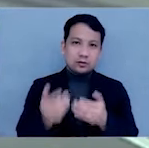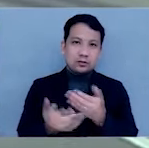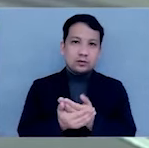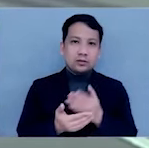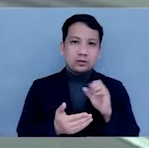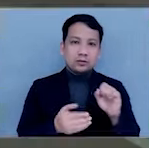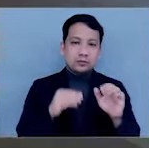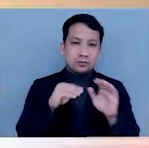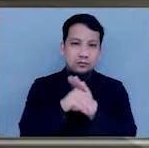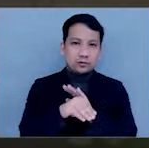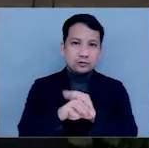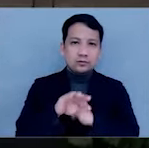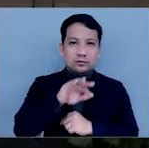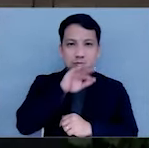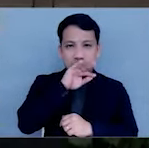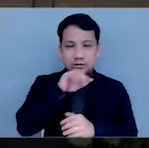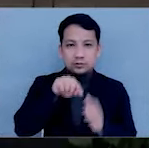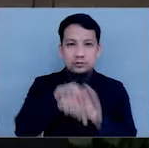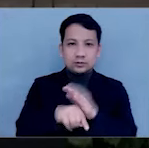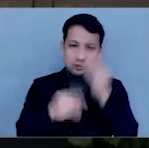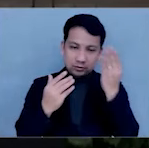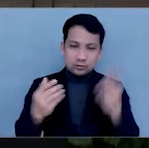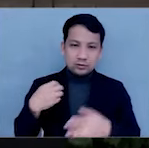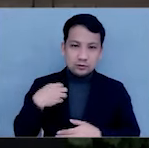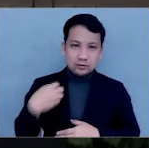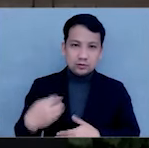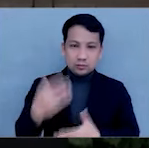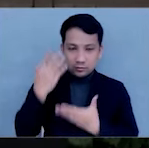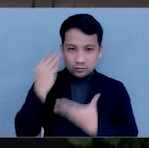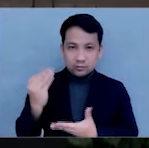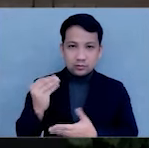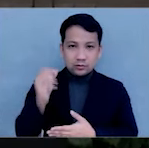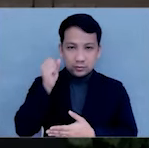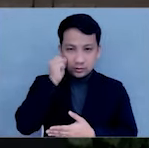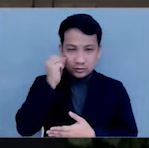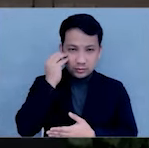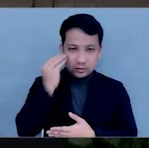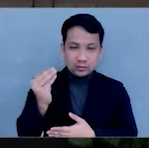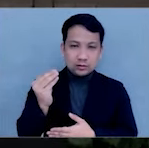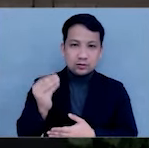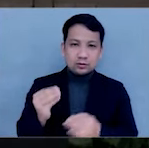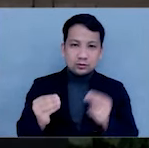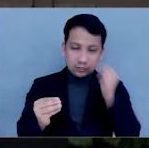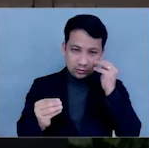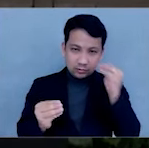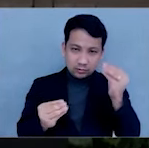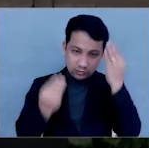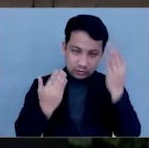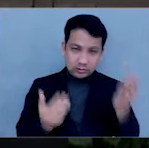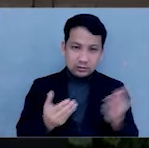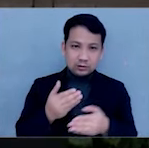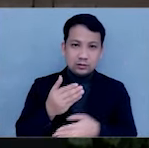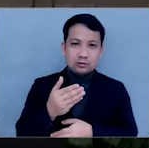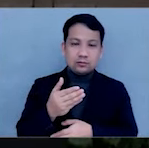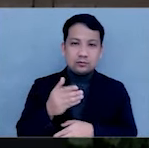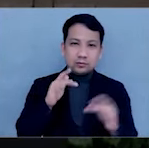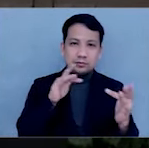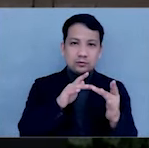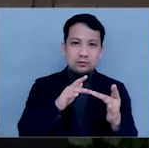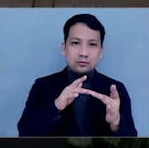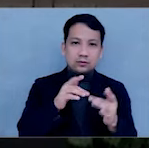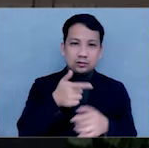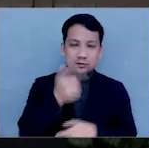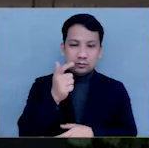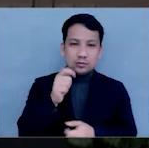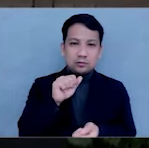at frustrated murder, sina Police Lieutenant Colonel Santi Mendoza at Nelson Mariano na umano'y kumontak sa gunman.